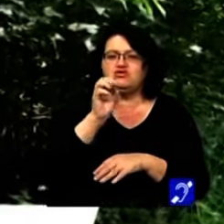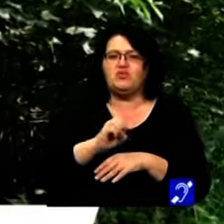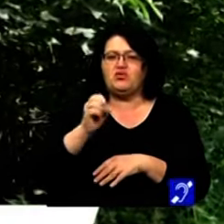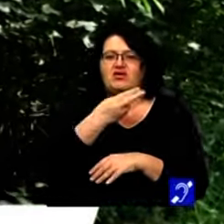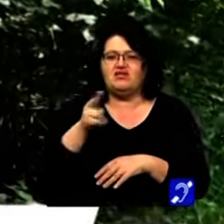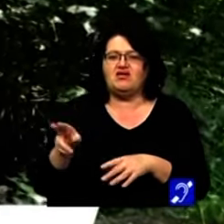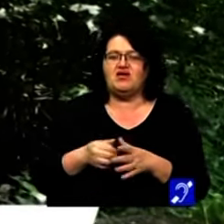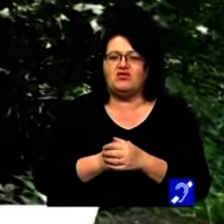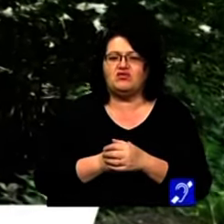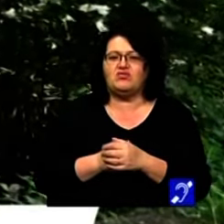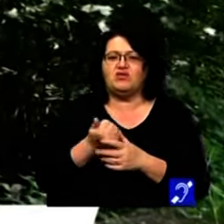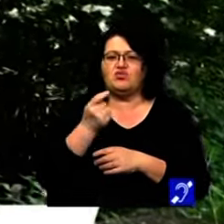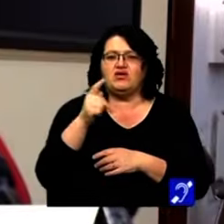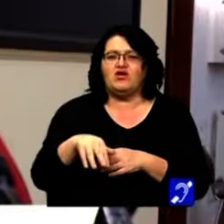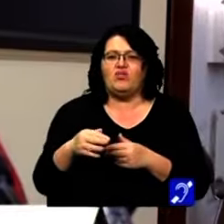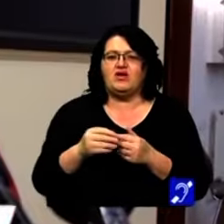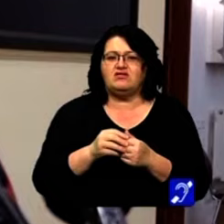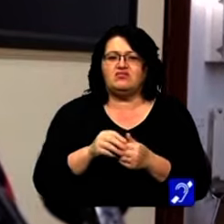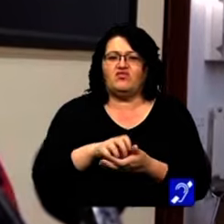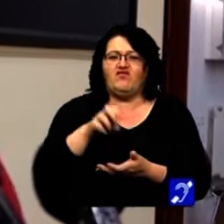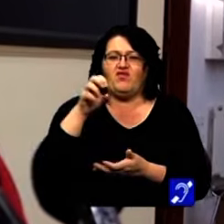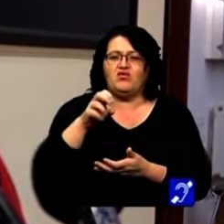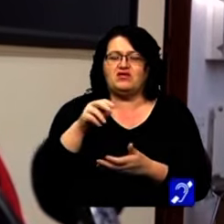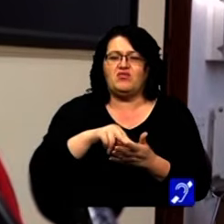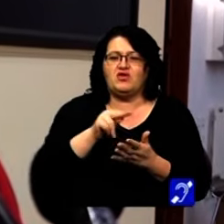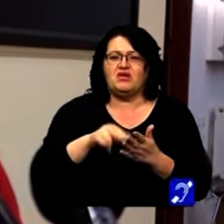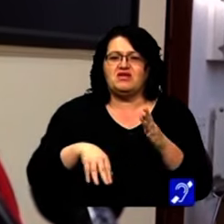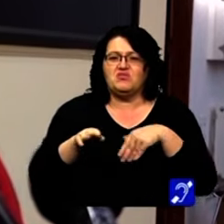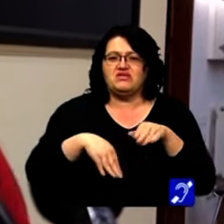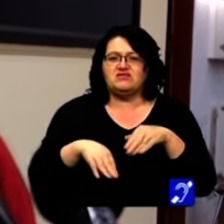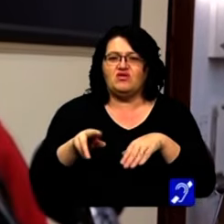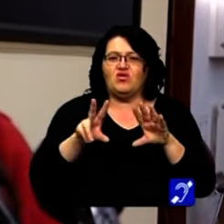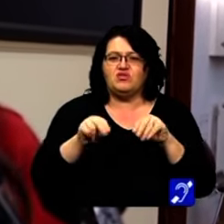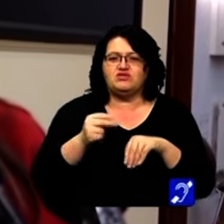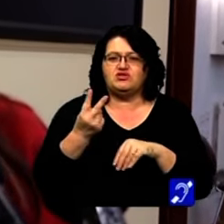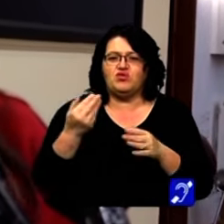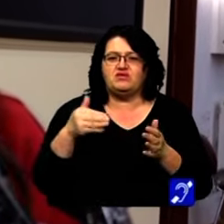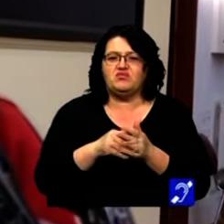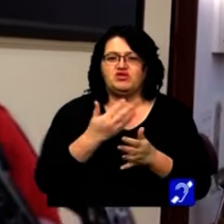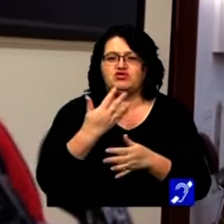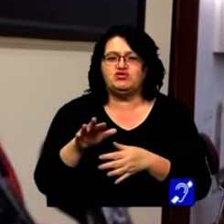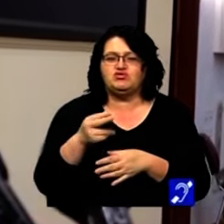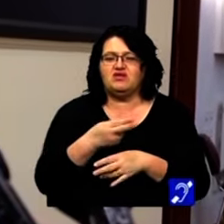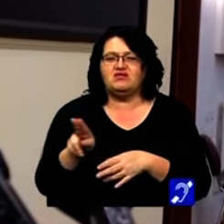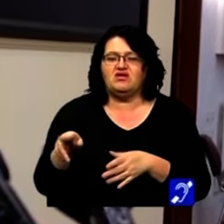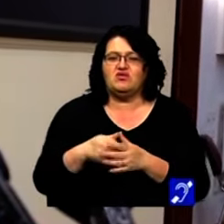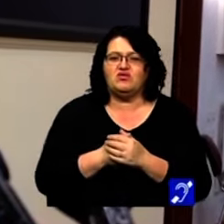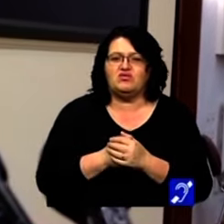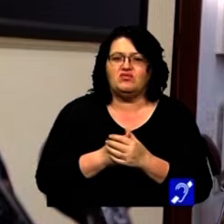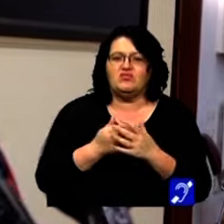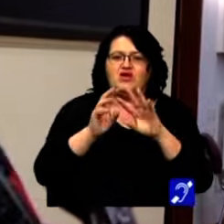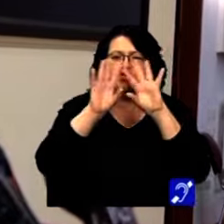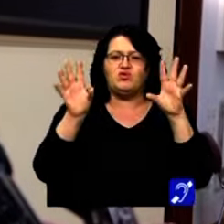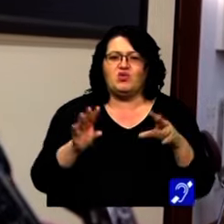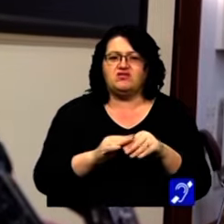de euro. Per kilometru avem o sumă aprobată de minister de 82.500 de euro. Per